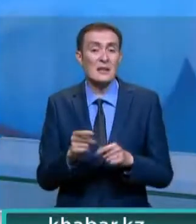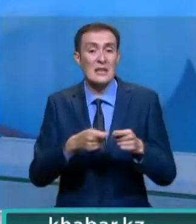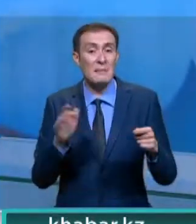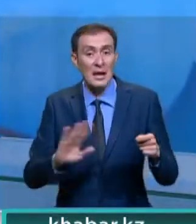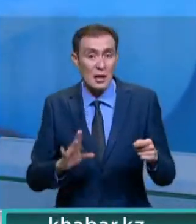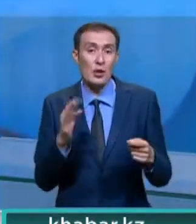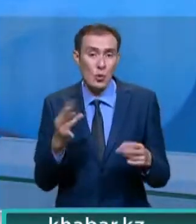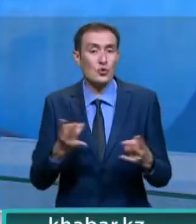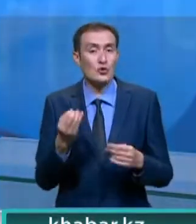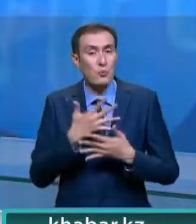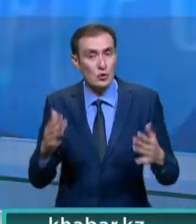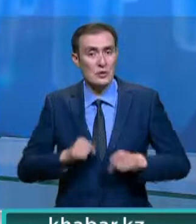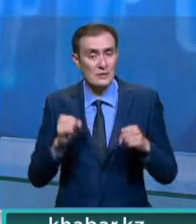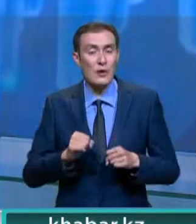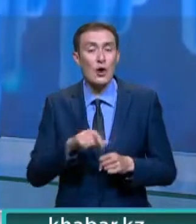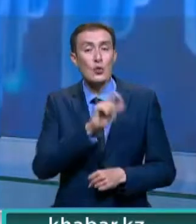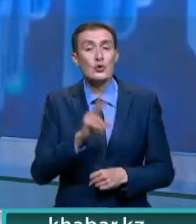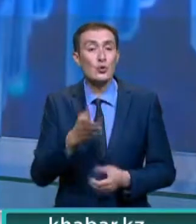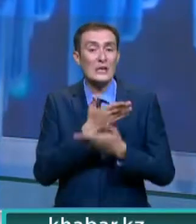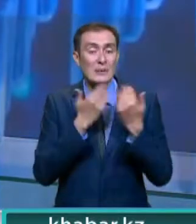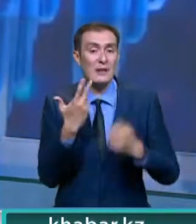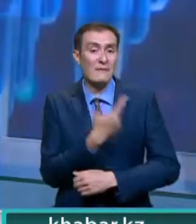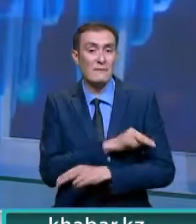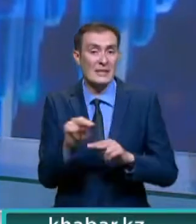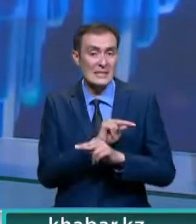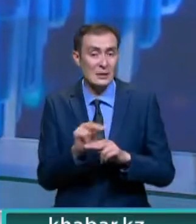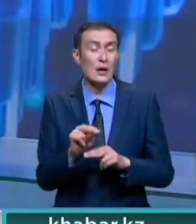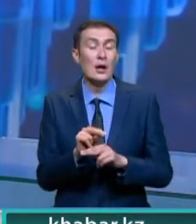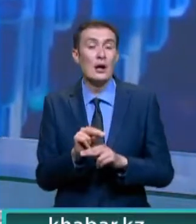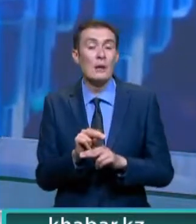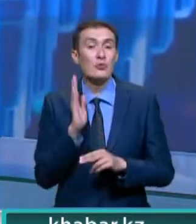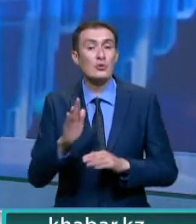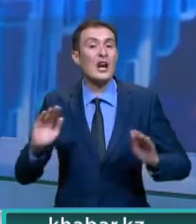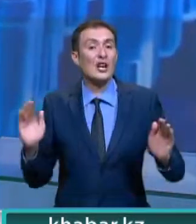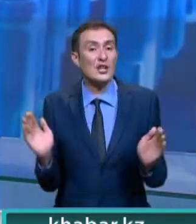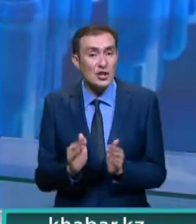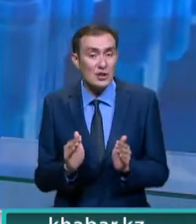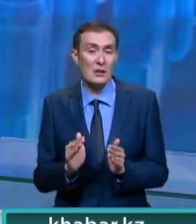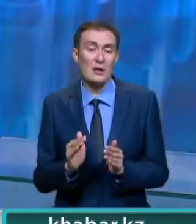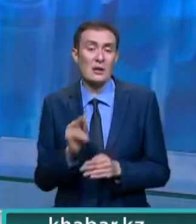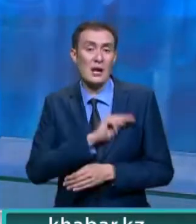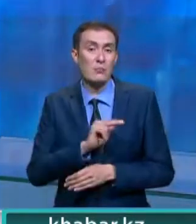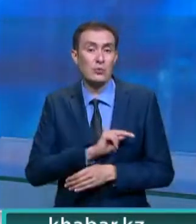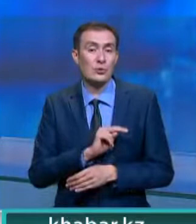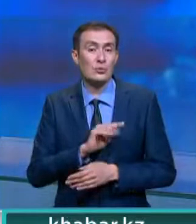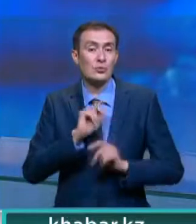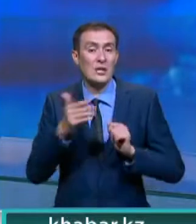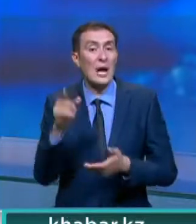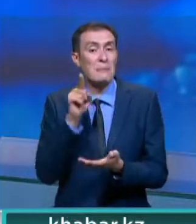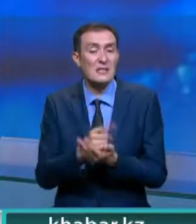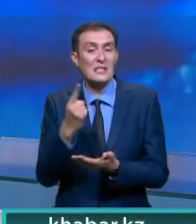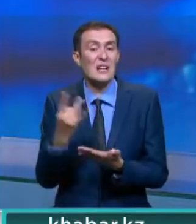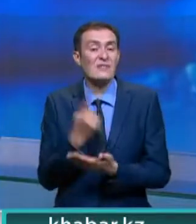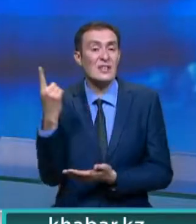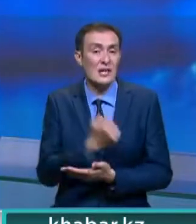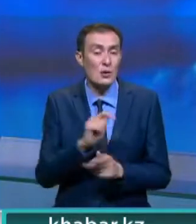стало известно, что казахстанцам, не получившим вакцину против коронавируса, ограничат доступ на рабочие места. Их обяжут раз в